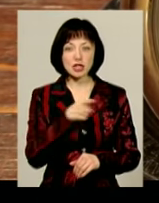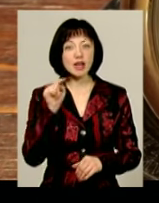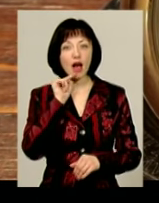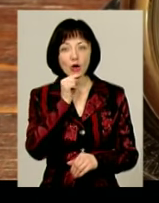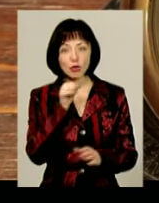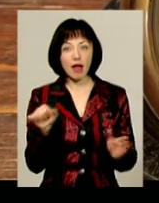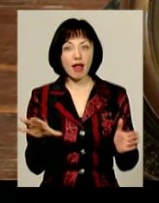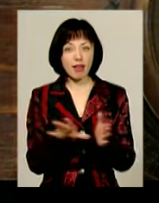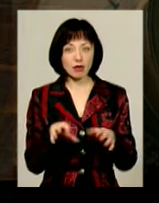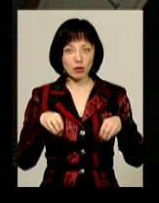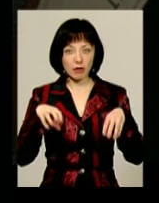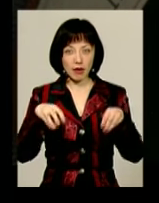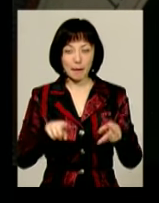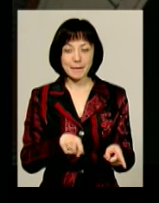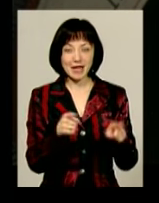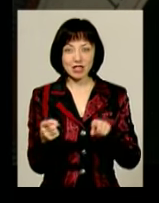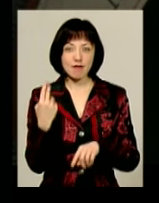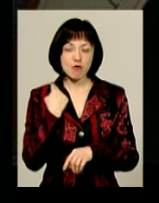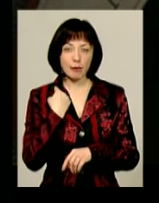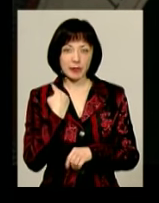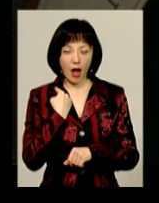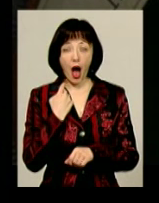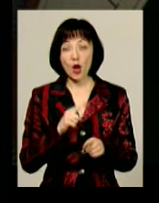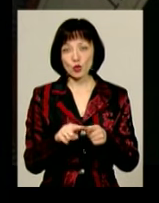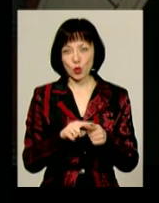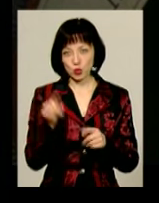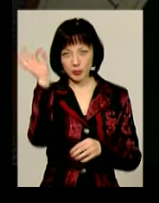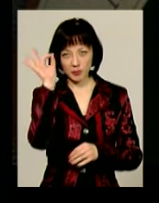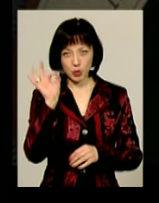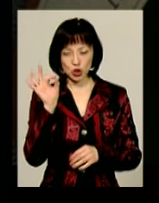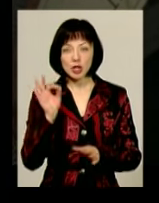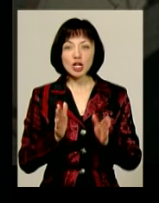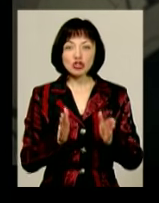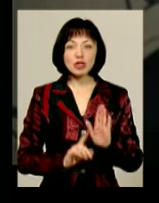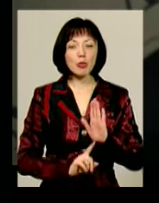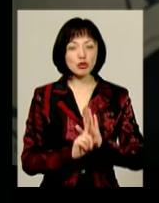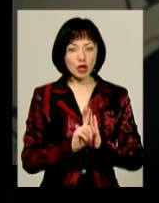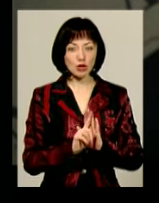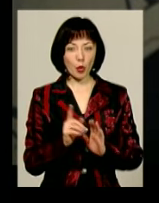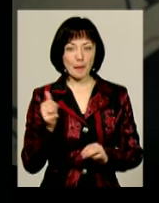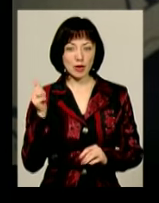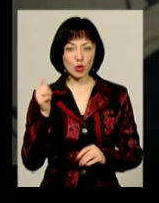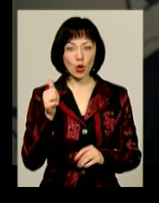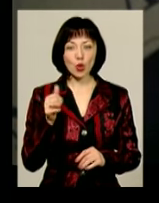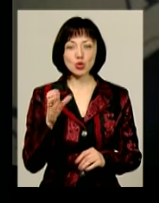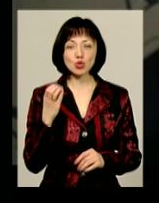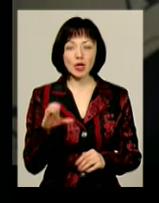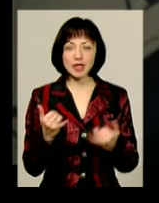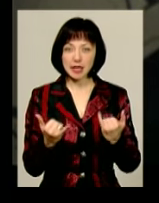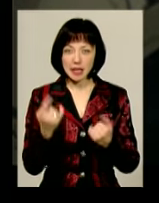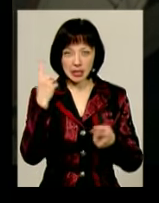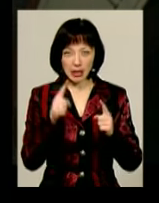економії електроенергії перейшли у Великобританії, а згодом у Німеччині – лише на початку минулого століття. Нині цю